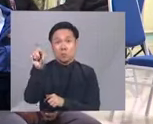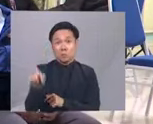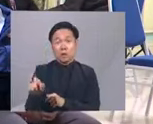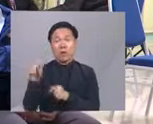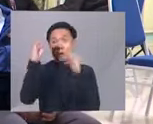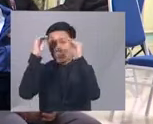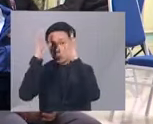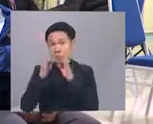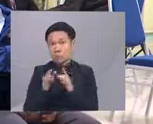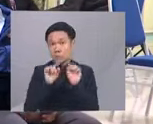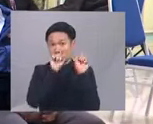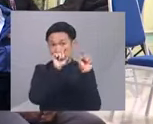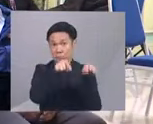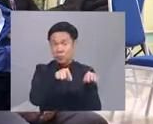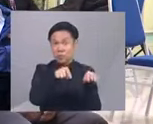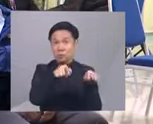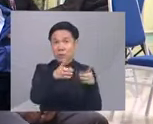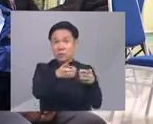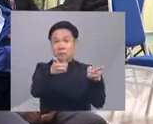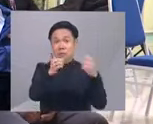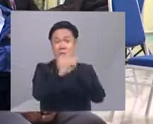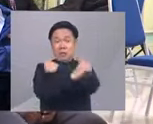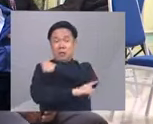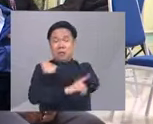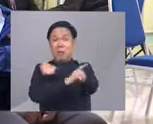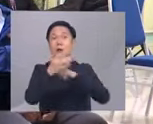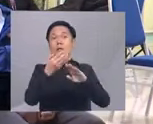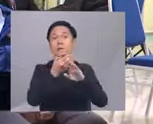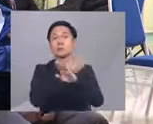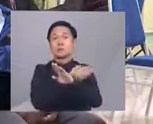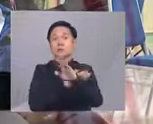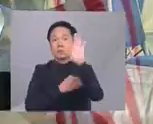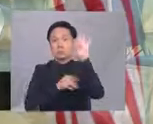diarah berada dalam daerah bertugas sebelum 9 Jun? Ya.